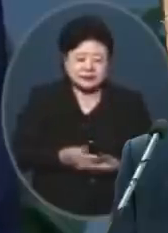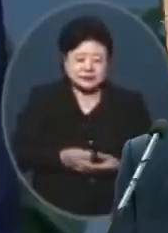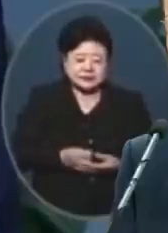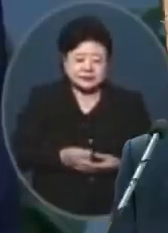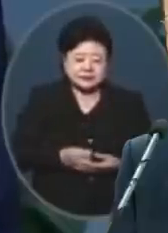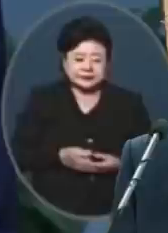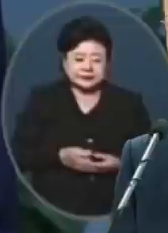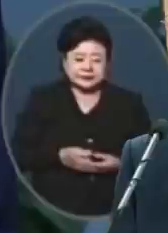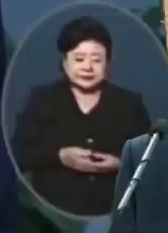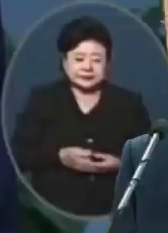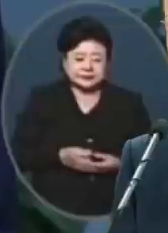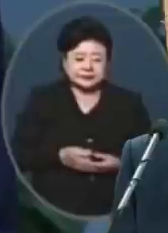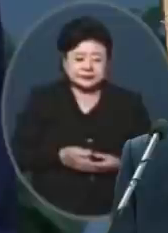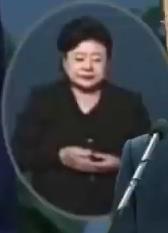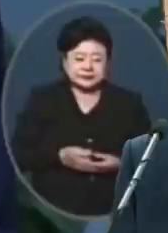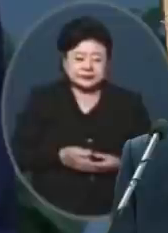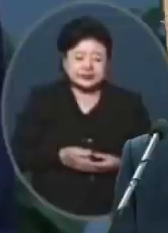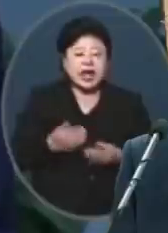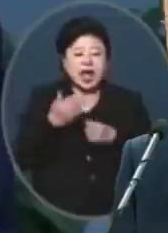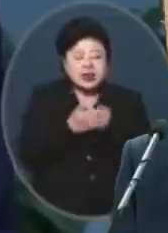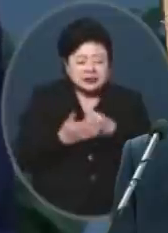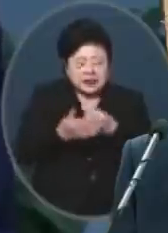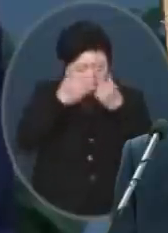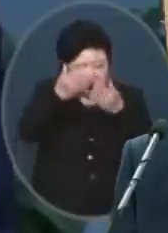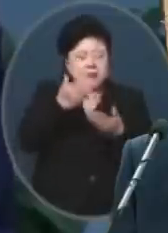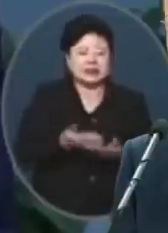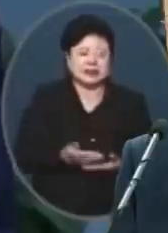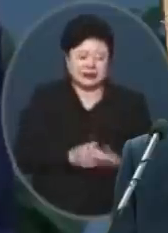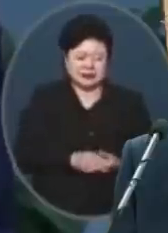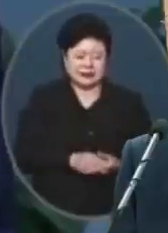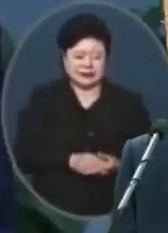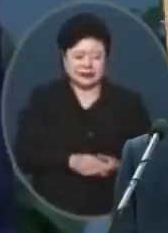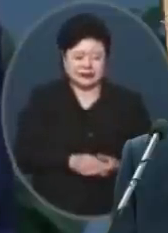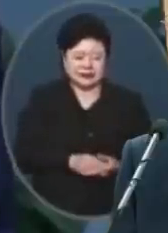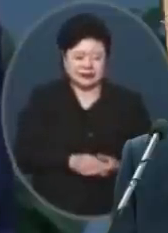구원을 받습니다 은혜라는 것은